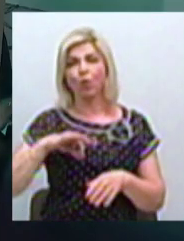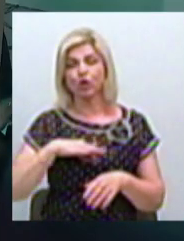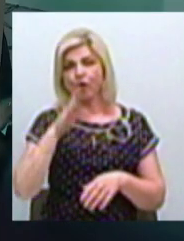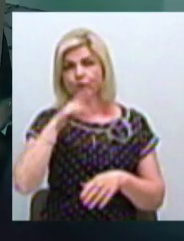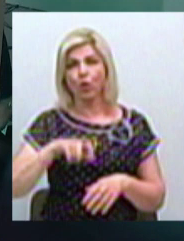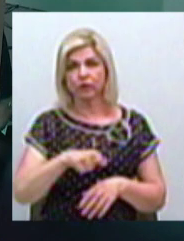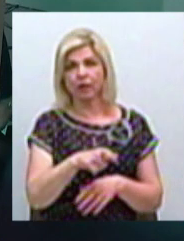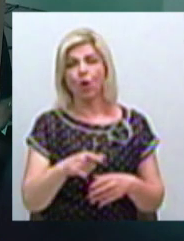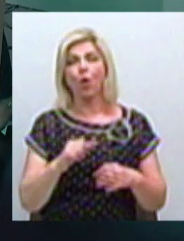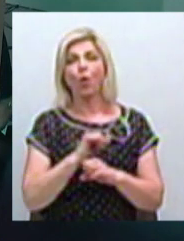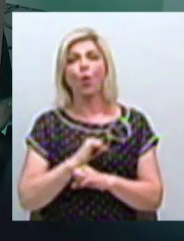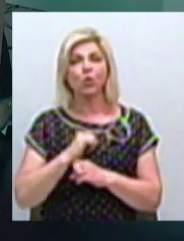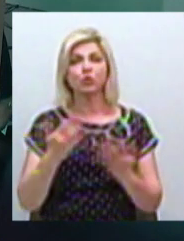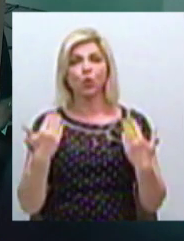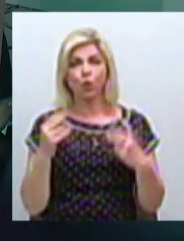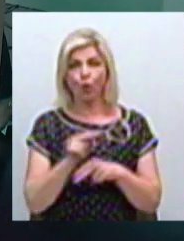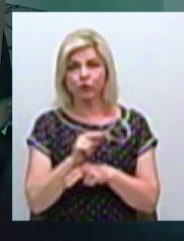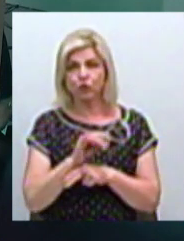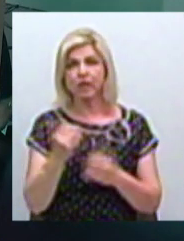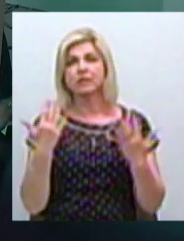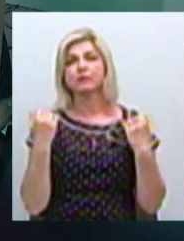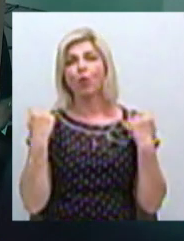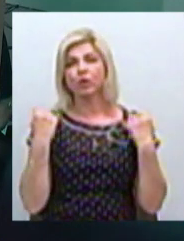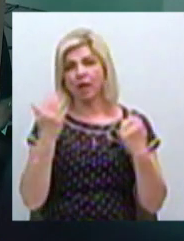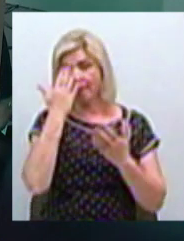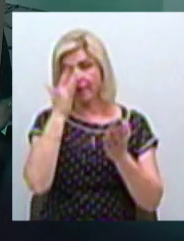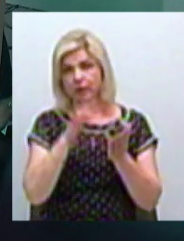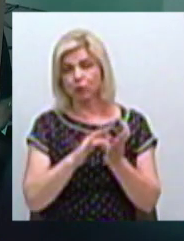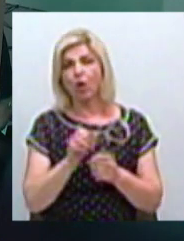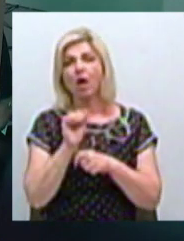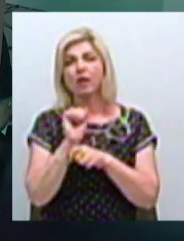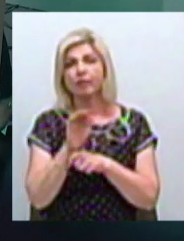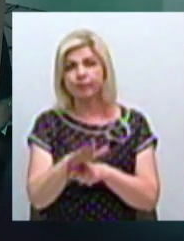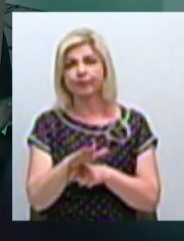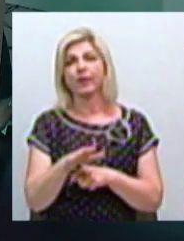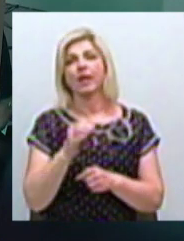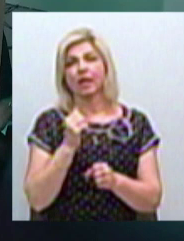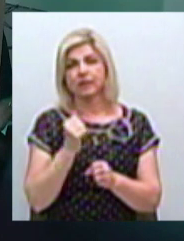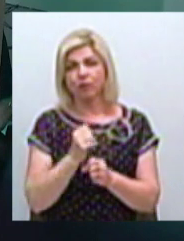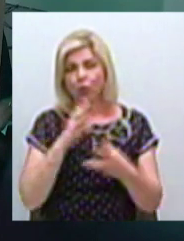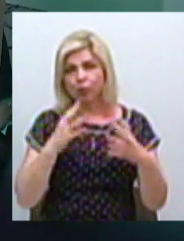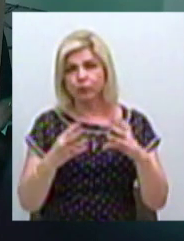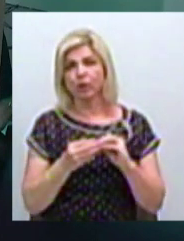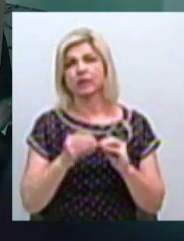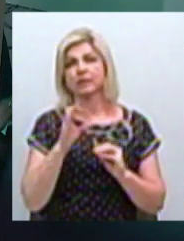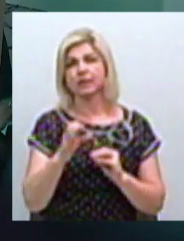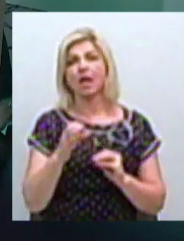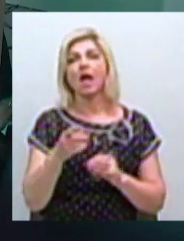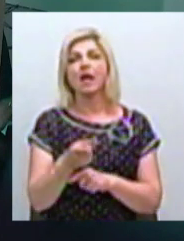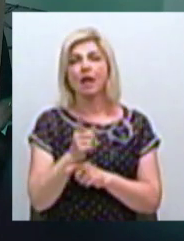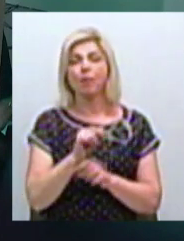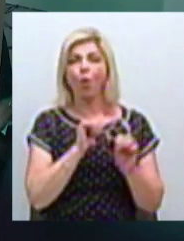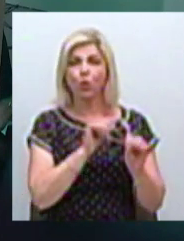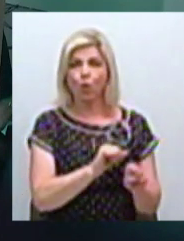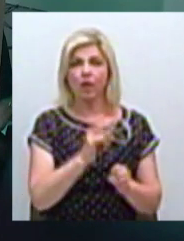з оздоровчою та спортивною метою, рекомендовано визначити та узгодити з територіальними органами рибоохорони